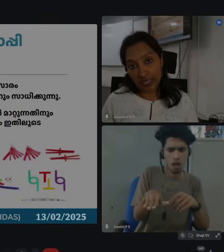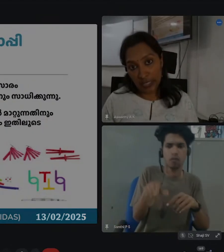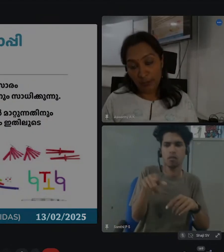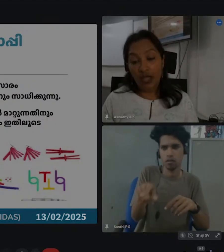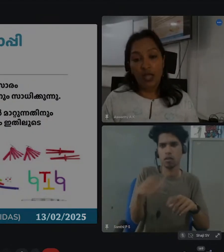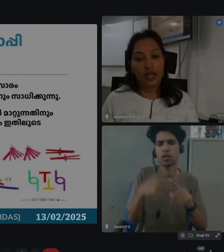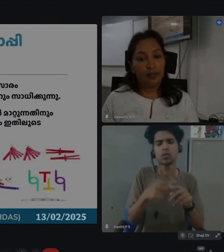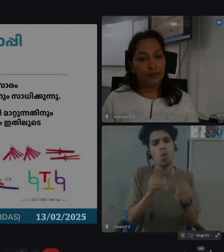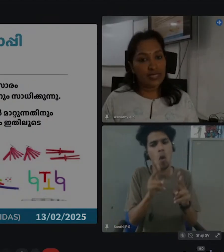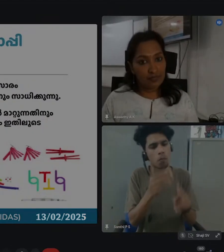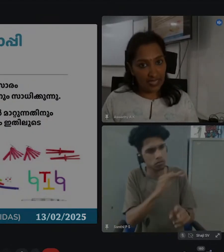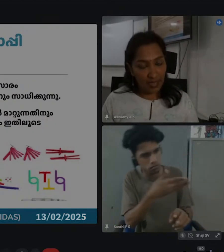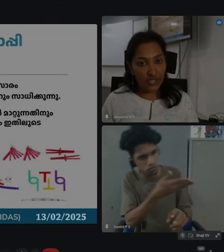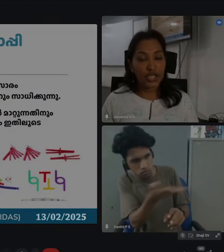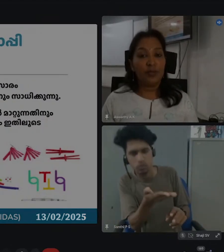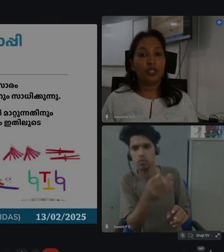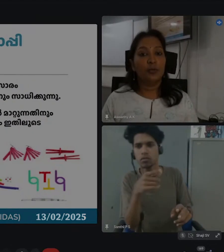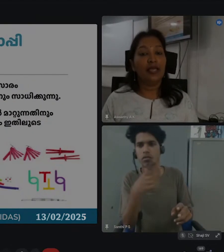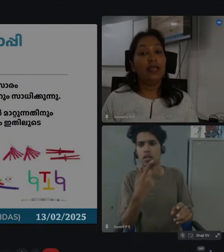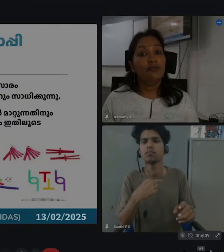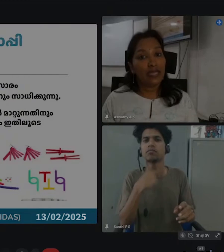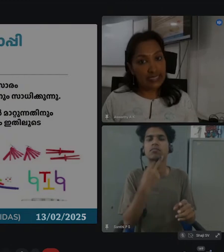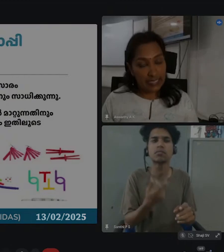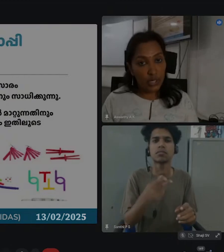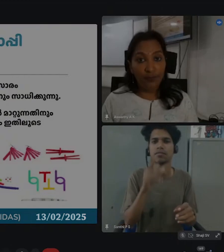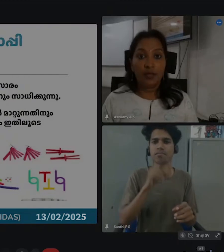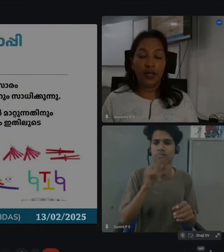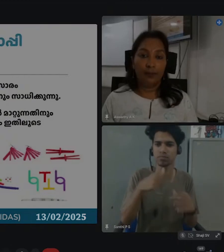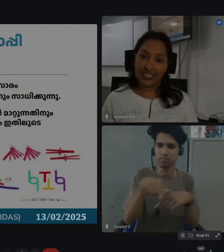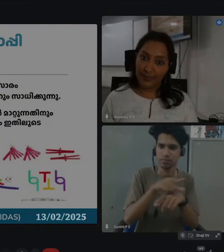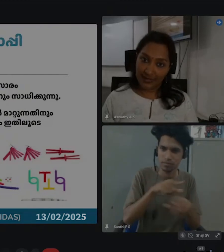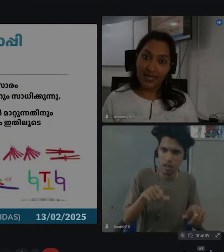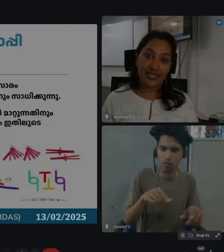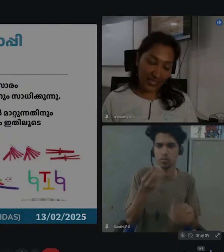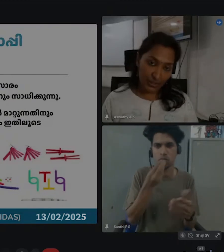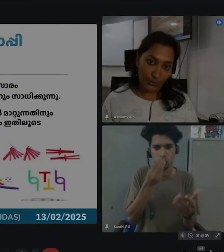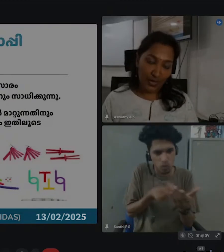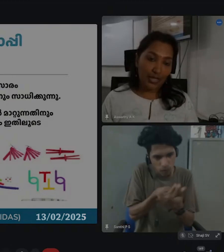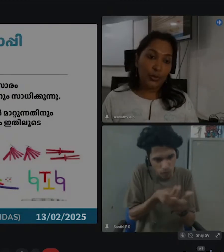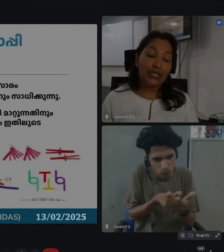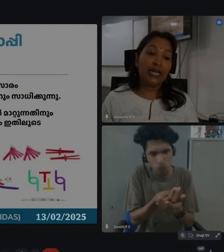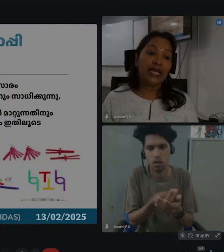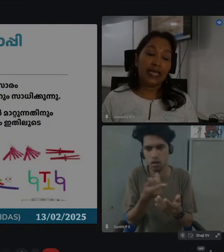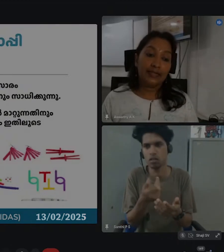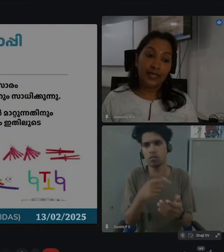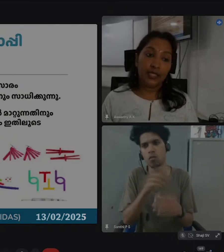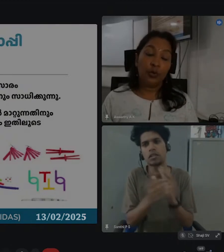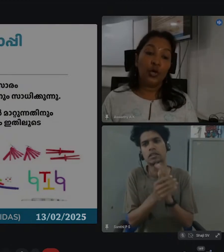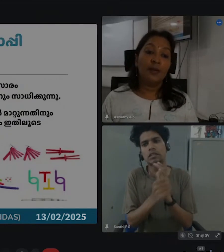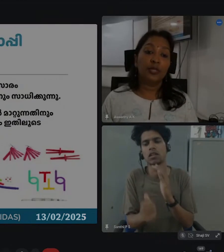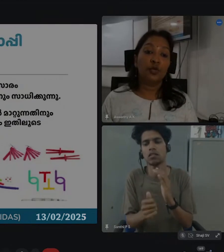പ്രശ്നങ്ങളുള്ള കുട്ടികളിലും സംസാര ഭാഷയും അതുപോലെ ഫീഡിംഗ് സ്കില്ലും മെച്ചപ്പെടുത്താൻ സാധിക്കുന്നു. അതുകൊണ്ട് നിങ്ങൾക്ക്